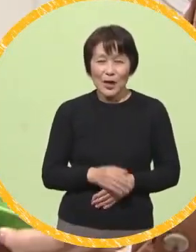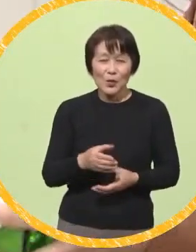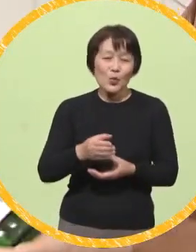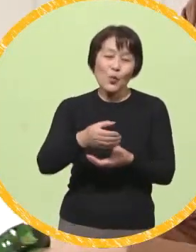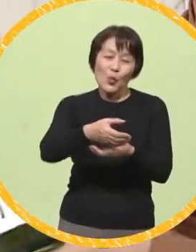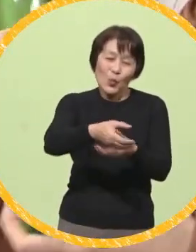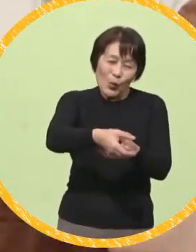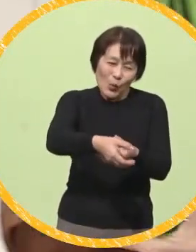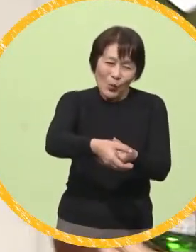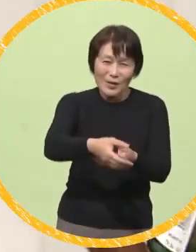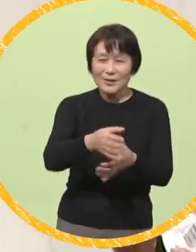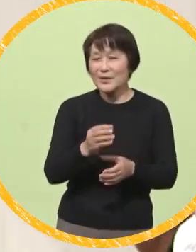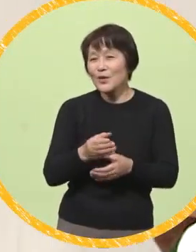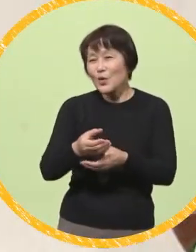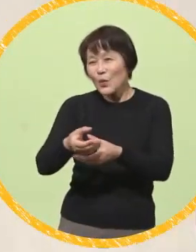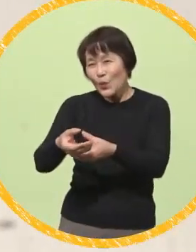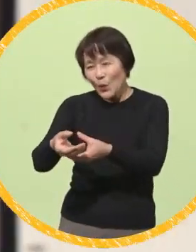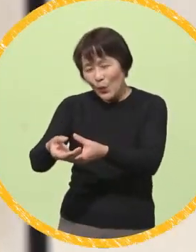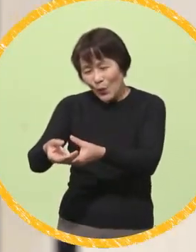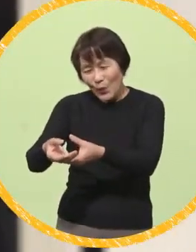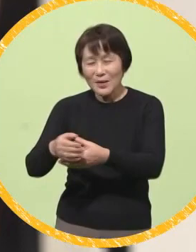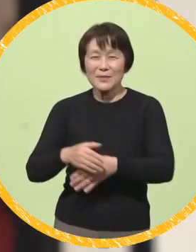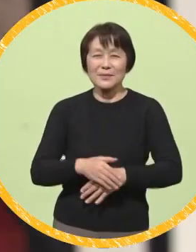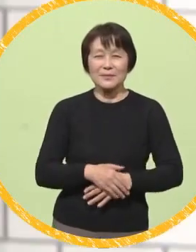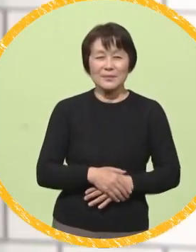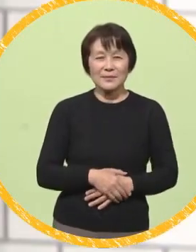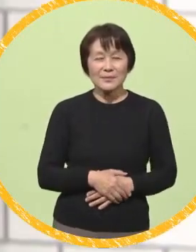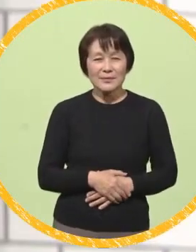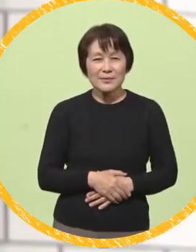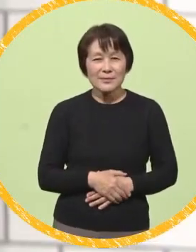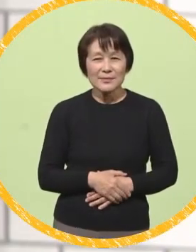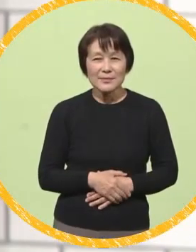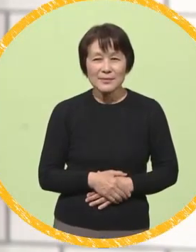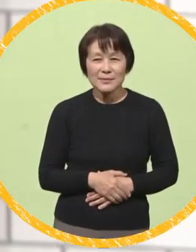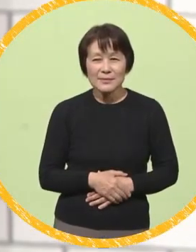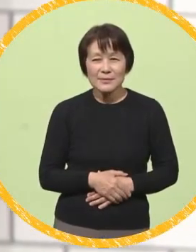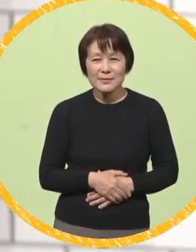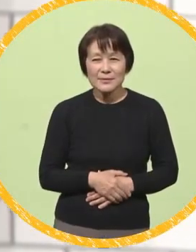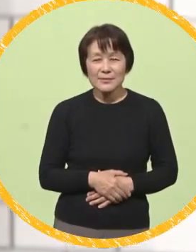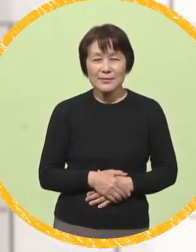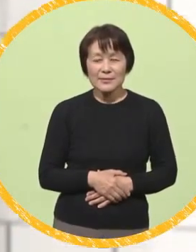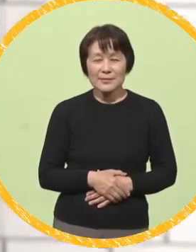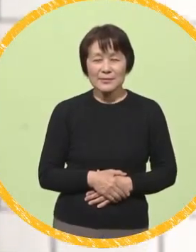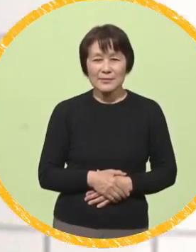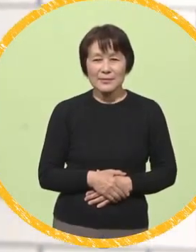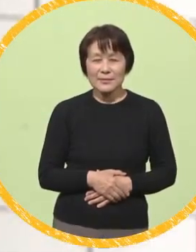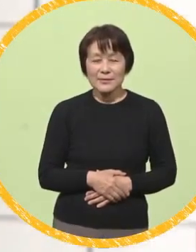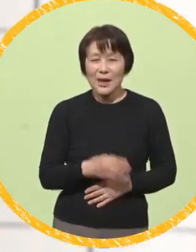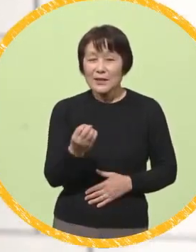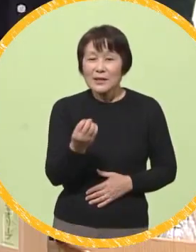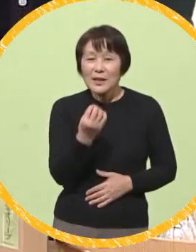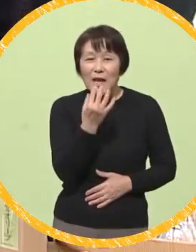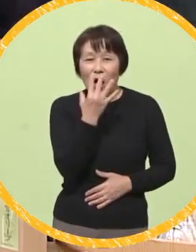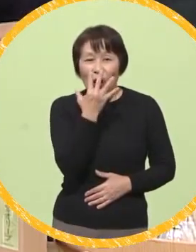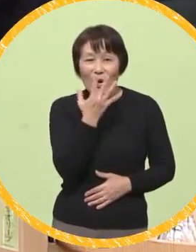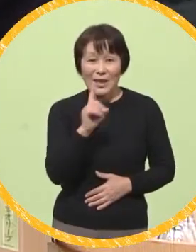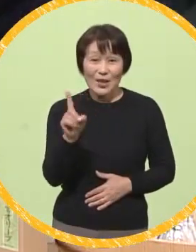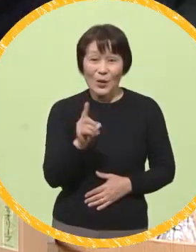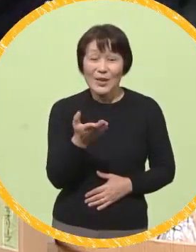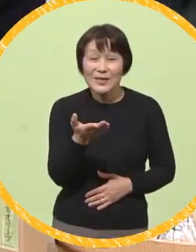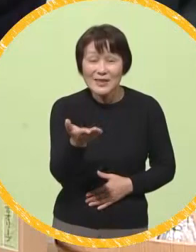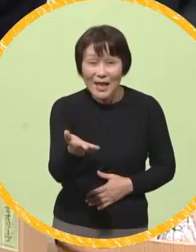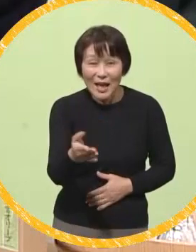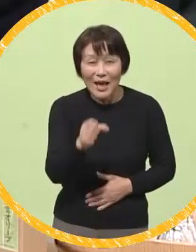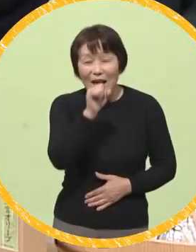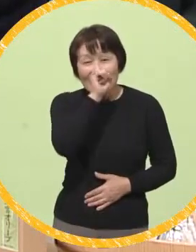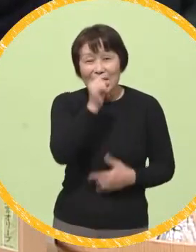ントントントントントン。 いいですね。 トントントントントント ントントントントントントントントントント ントントントントントントントントントントント